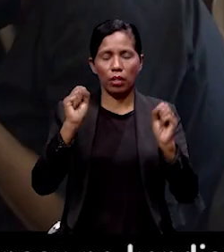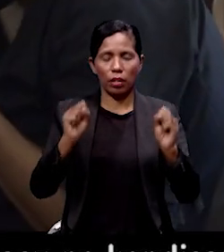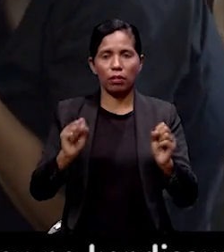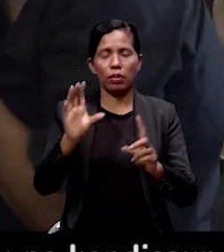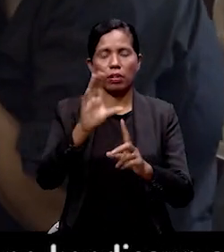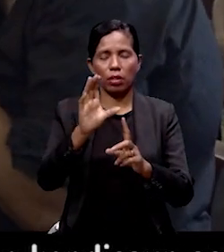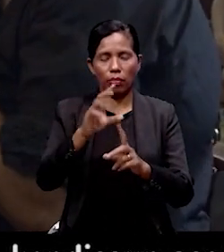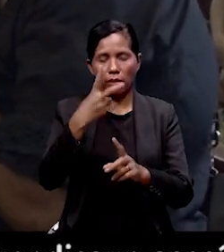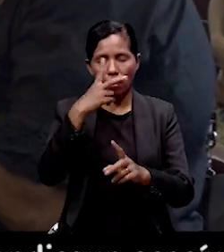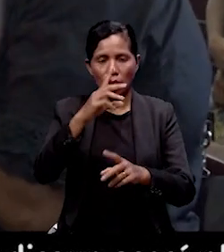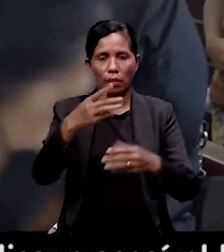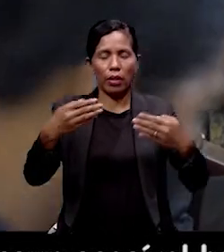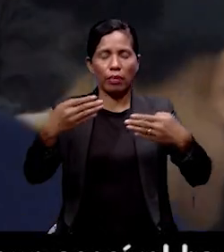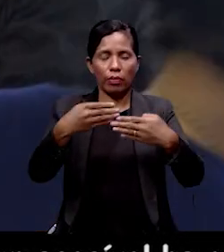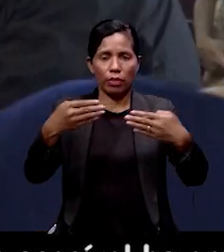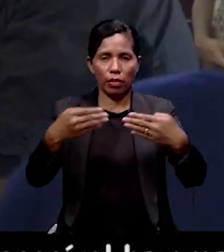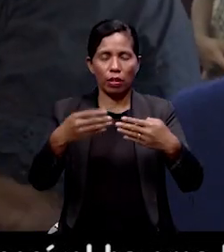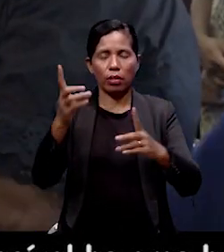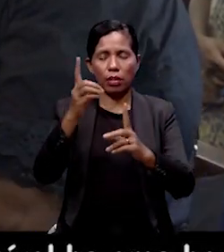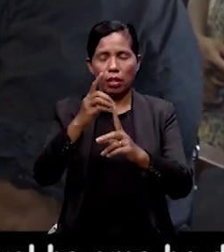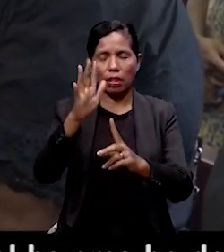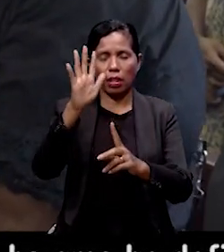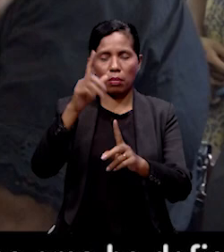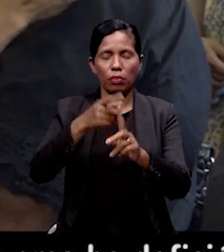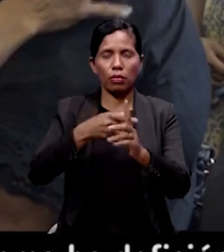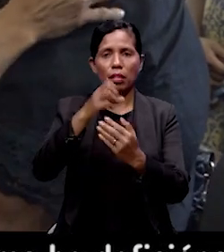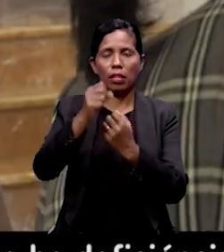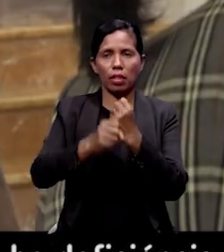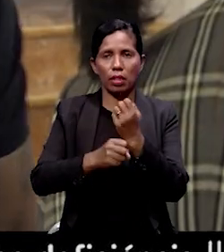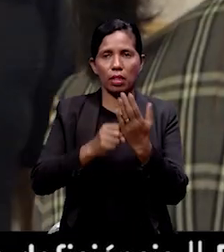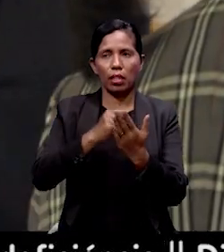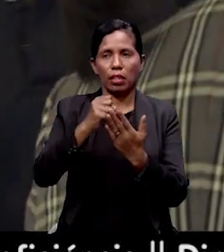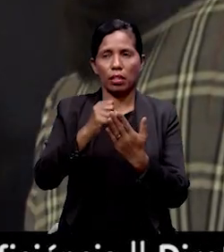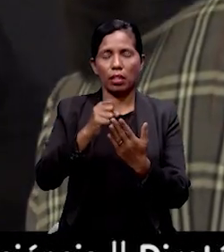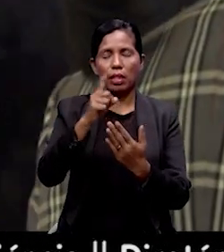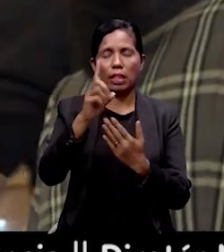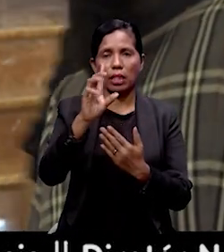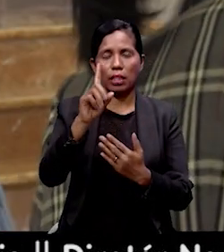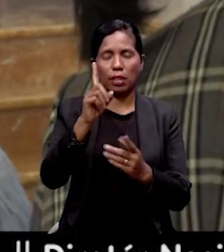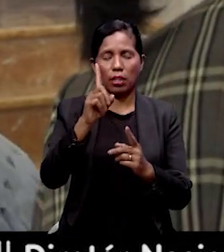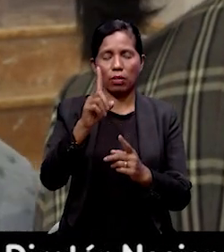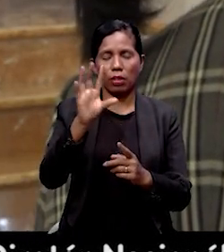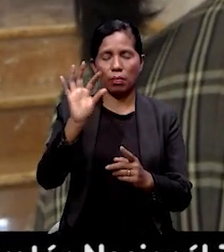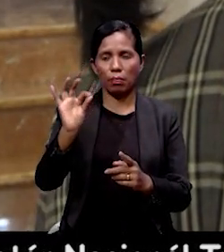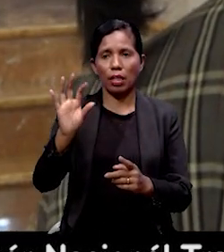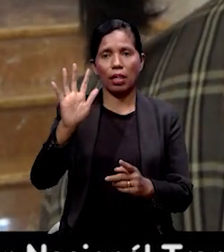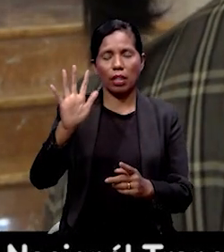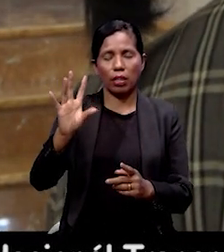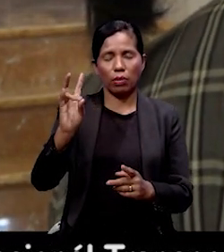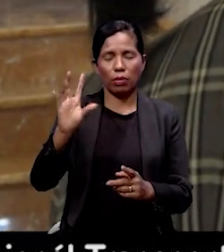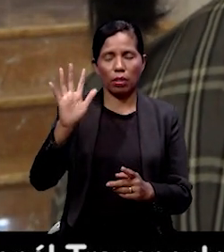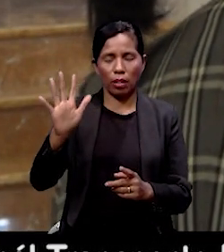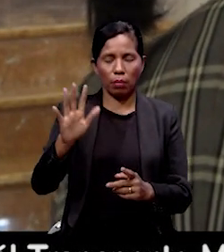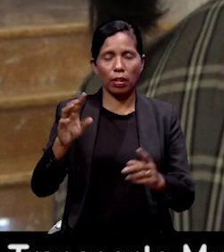operasional fronteira to lorong lima fulan dezembro tinang rihung ida atu sia hitunulu resing lima molok forsa Indonesia invade